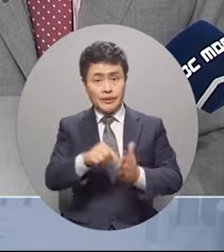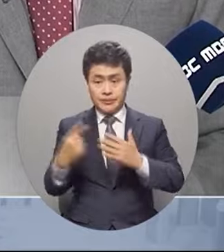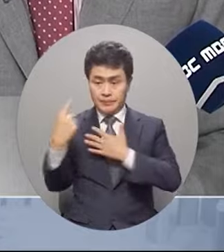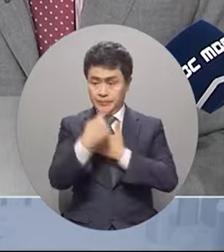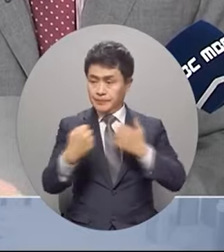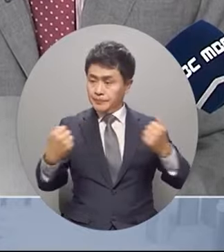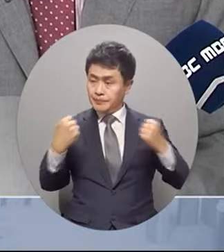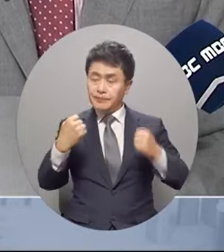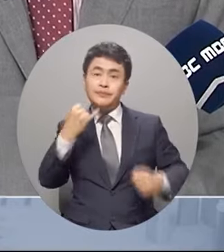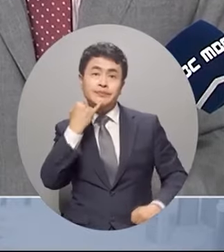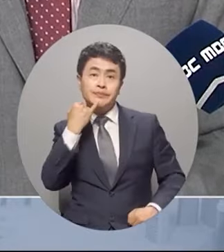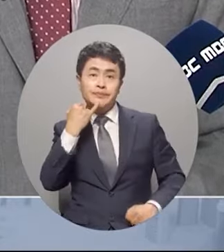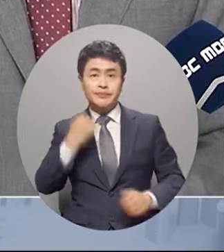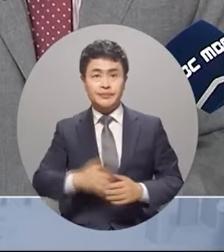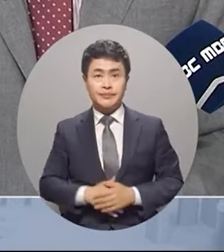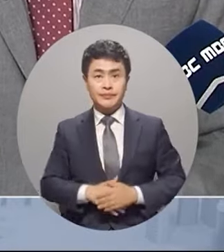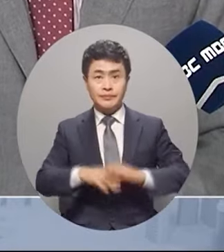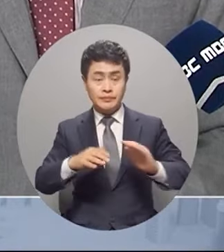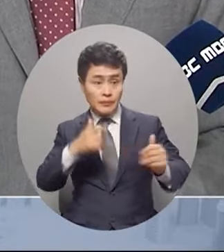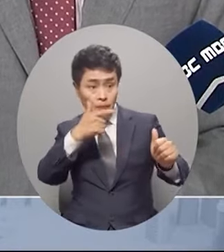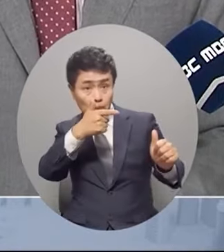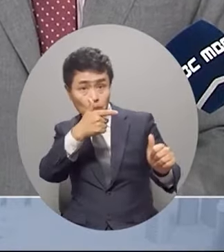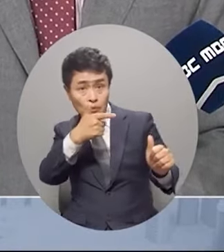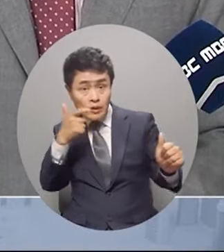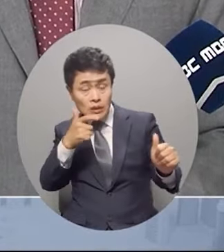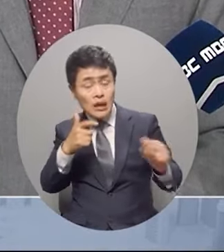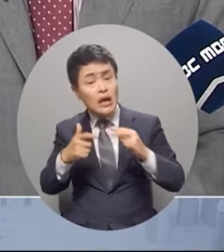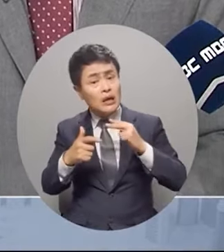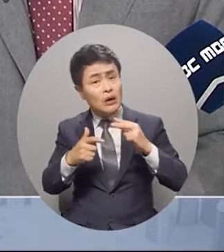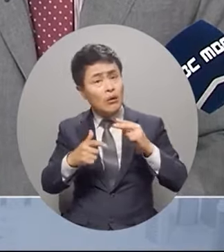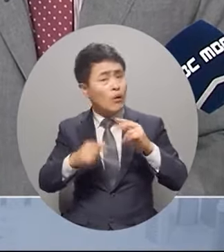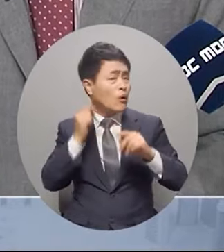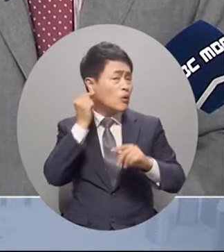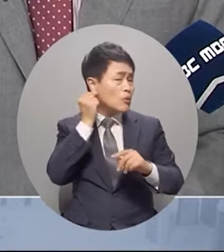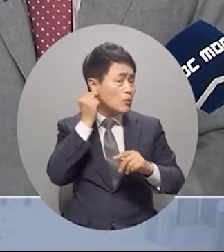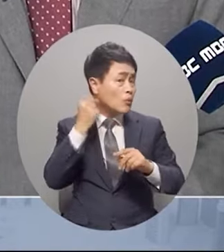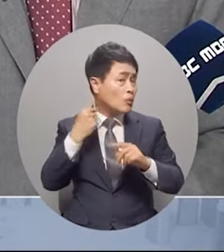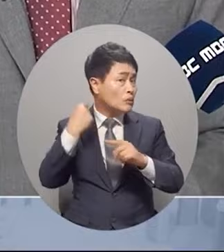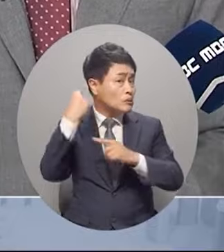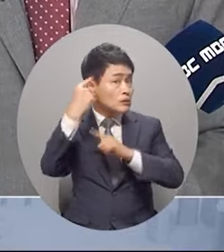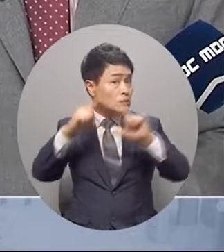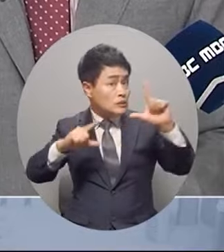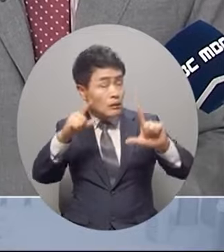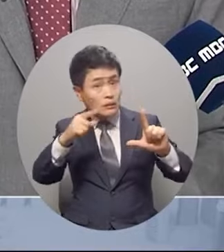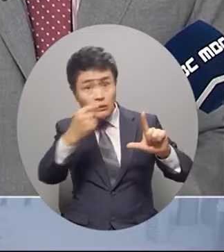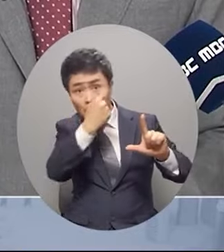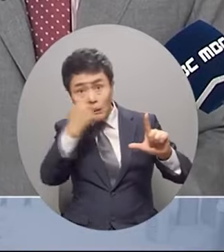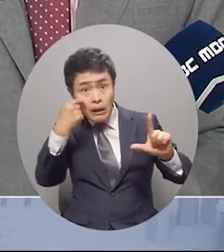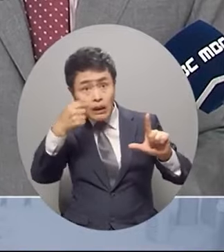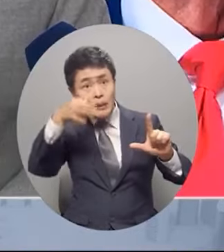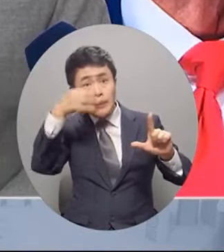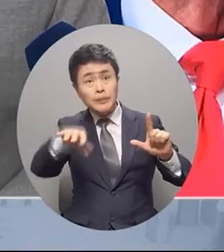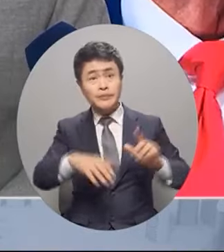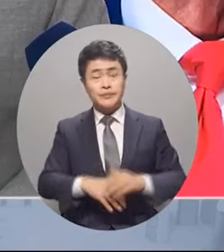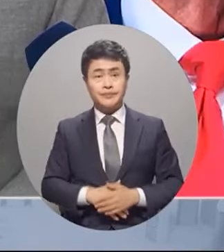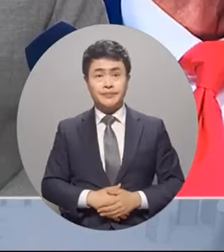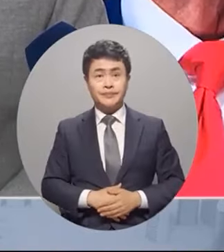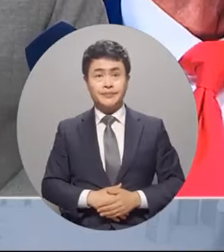상태는 양호해 보입니다 총격을 입은 오른쪽 귀는이 영상에서 확인할 수가